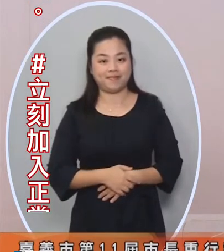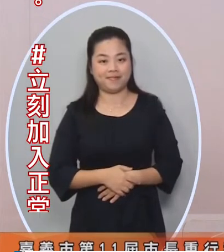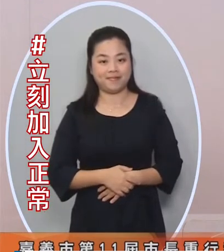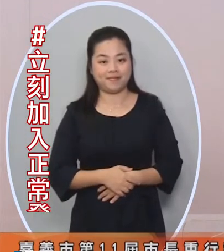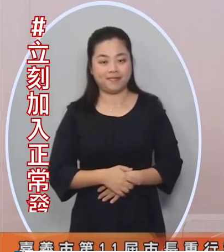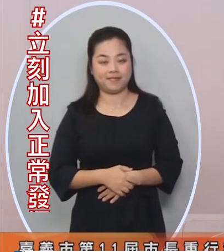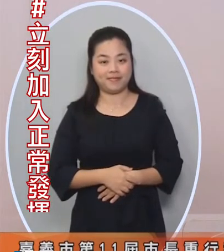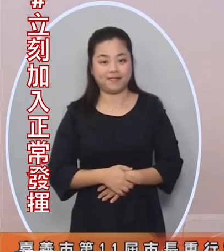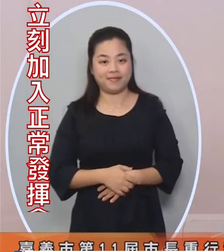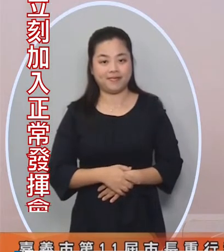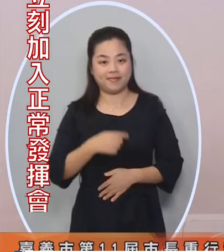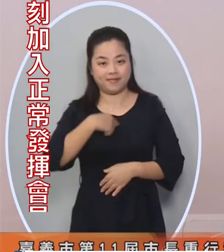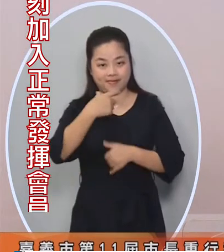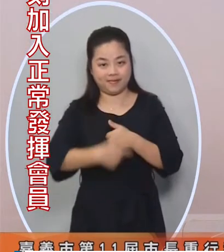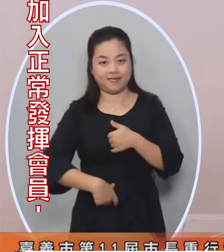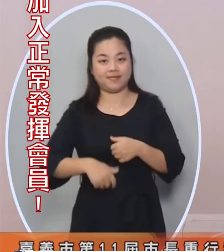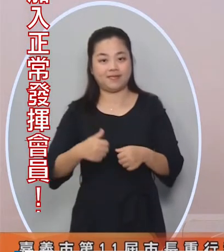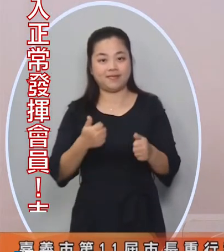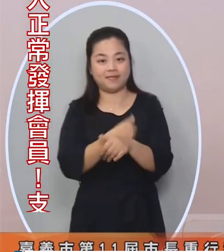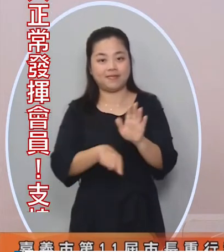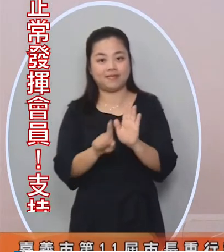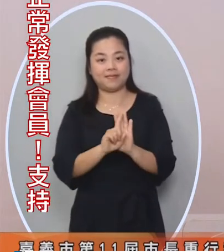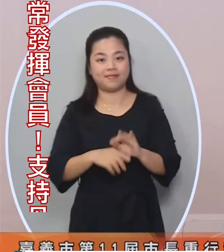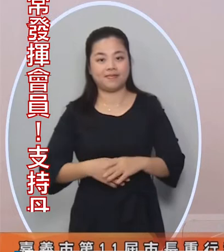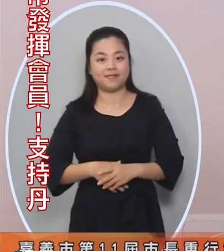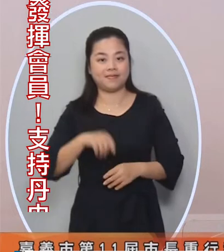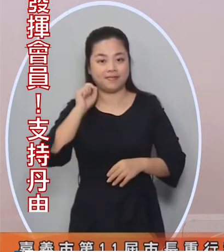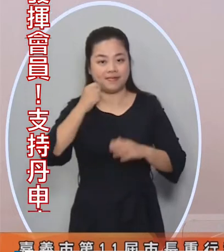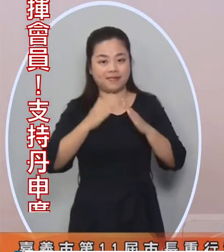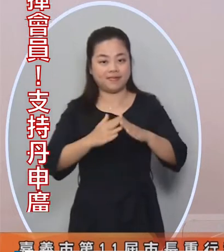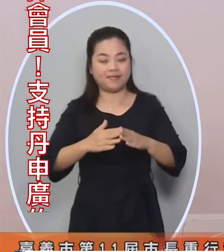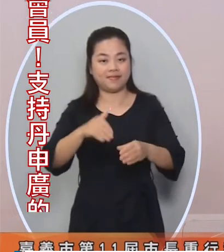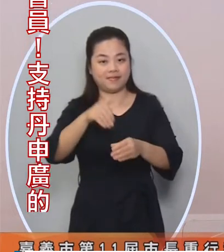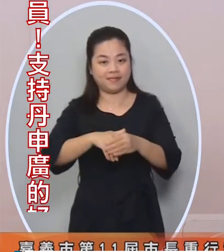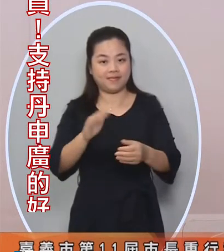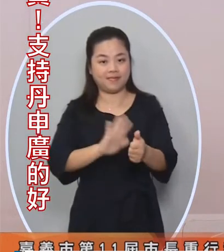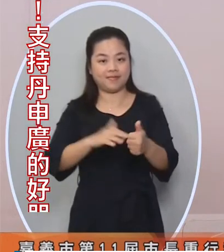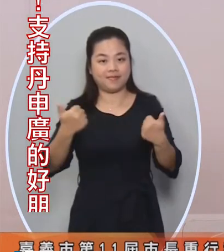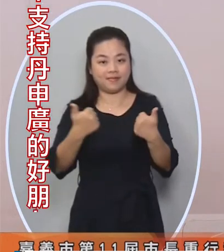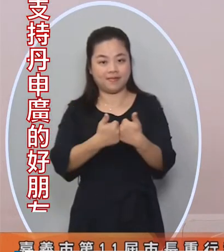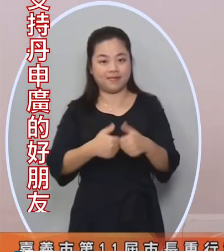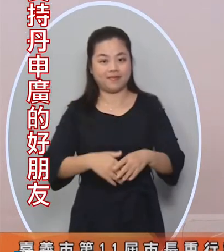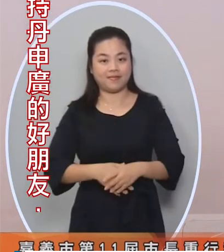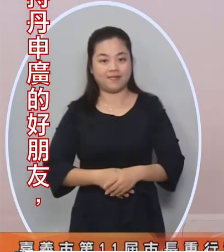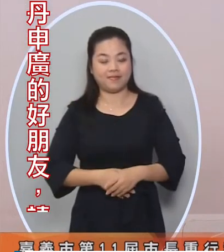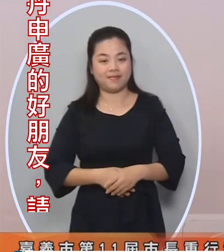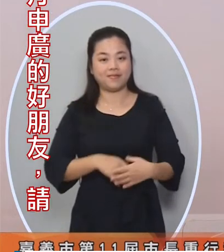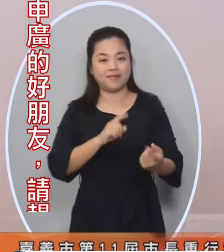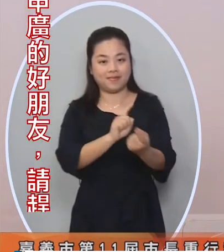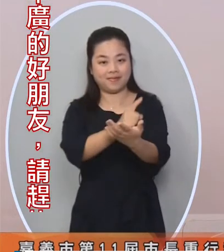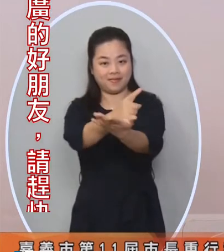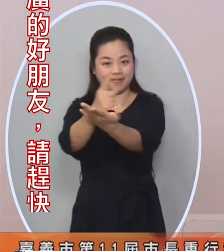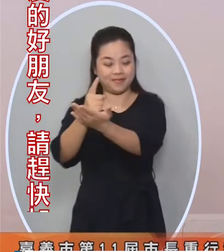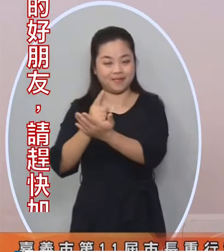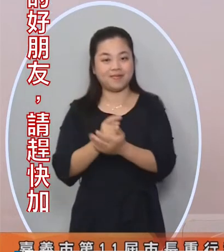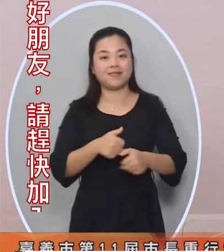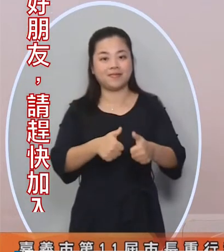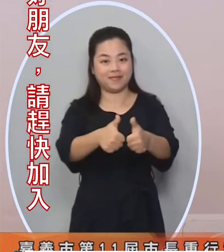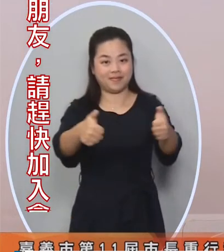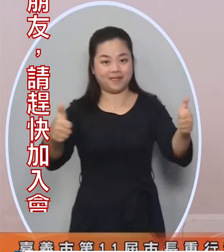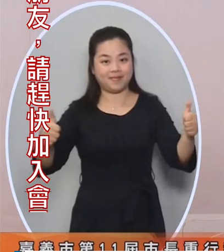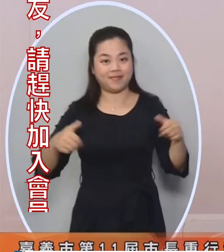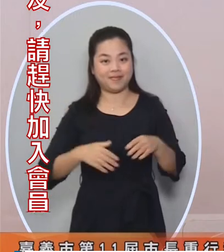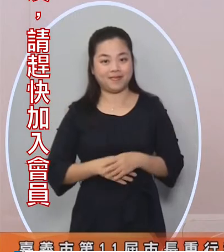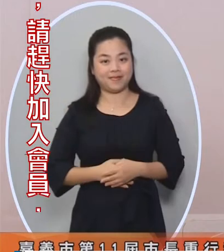见。本人代表嘉义市选举委员会向各位表示感